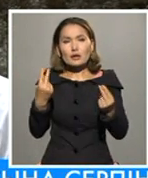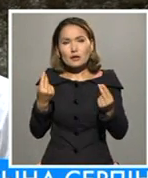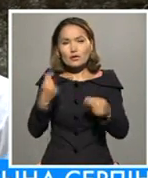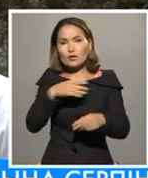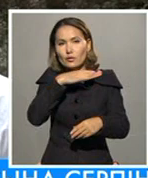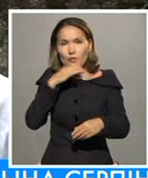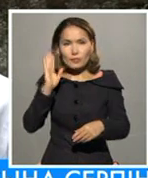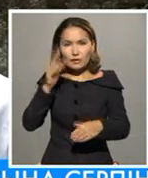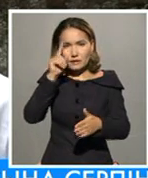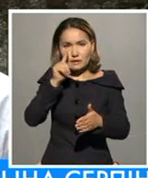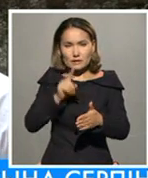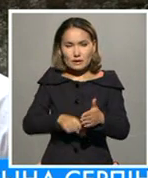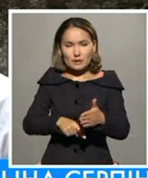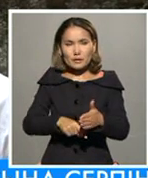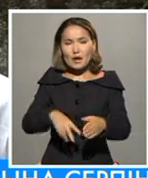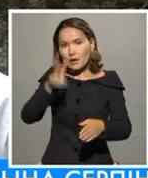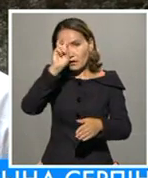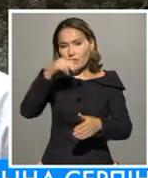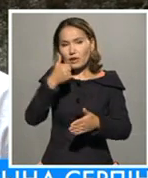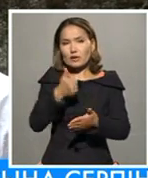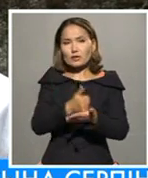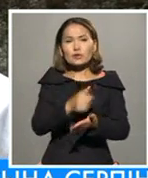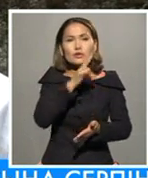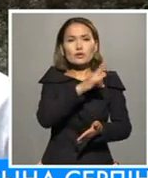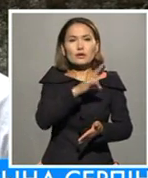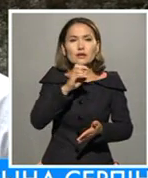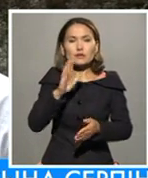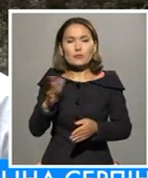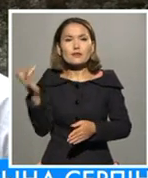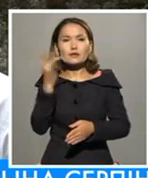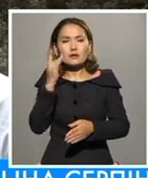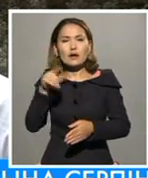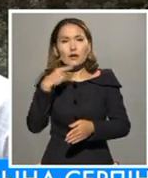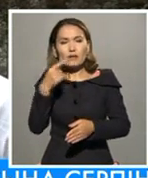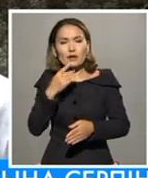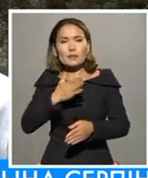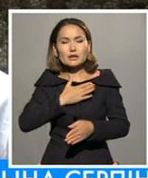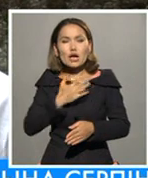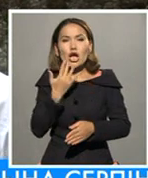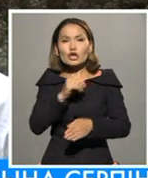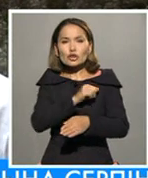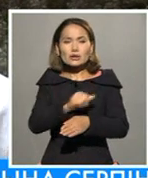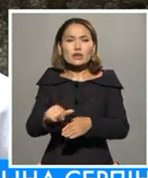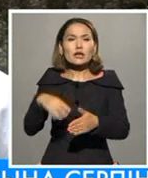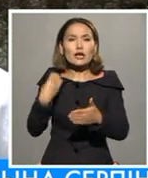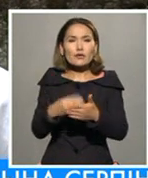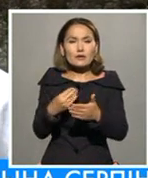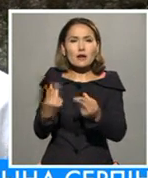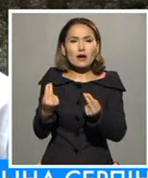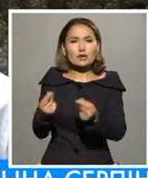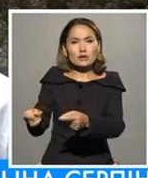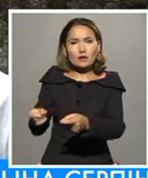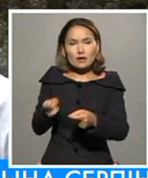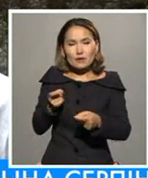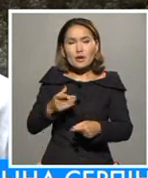Біздің президентіміздің үкіметке айтқан тапсырмасы бар, яғни шетелдегі инвесторларды елімізге тарту. Бұл арқылы біздің